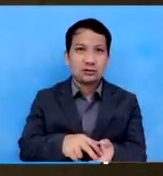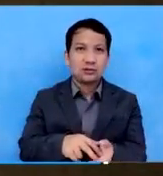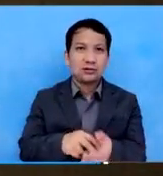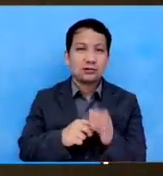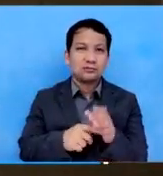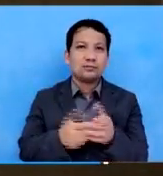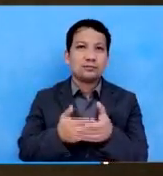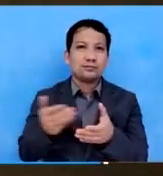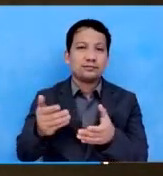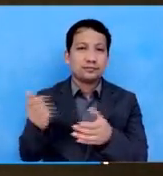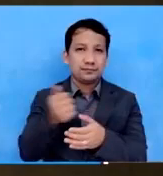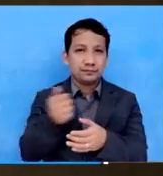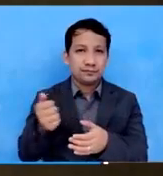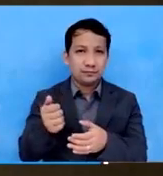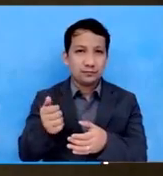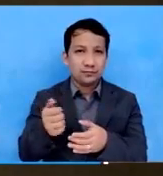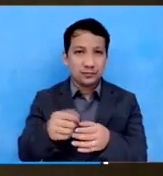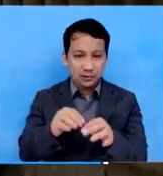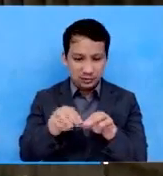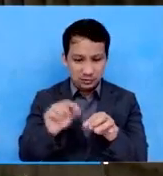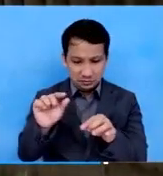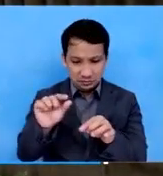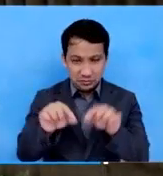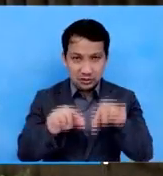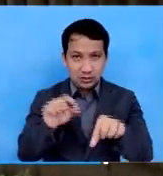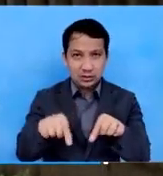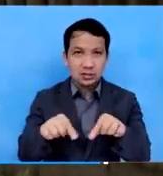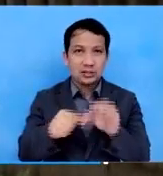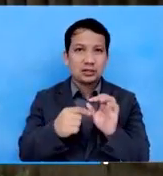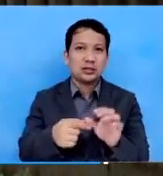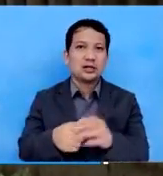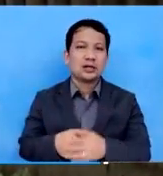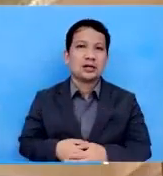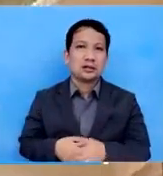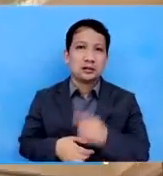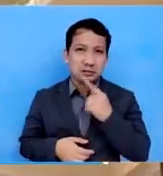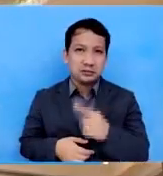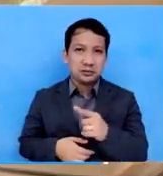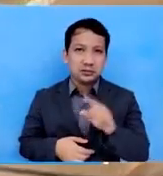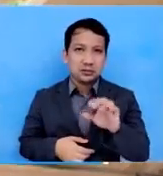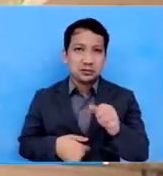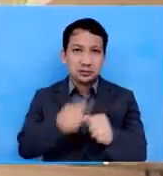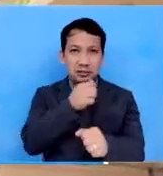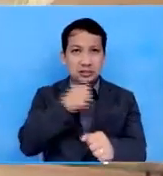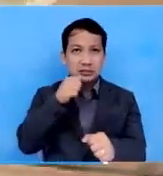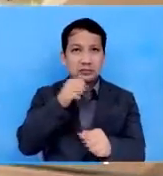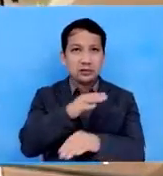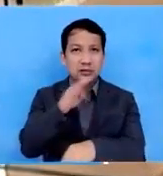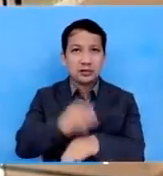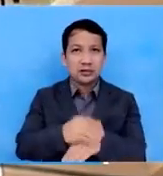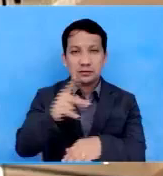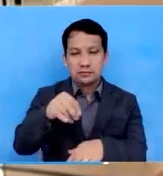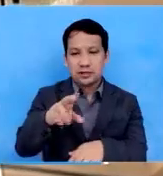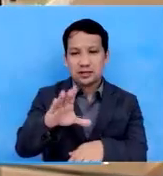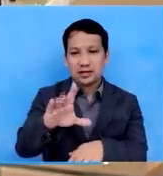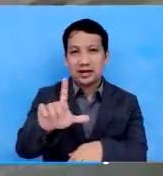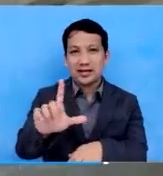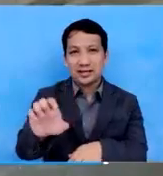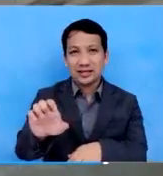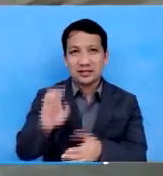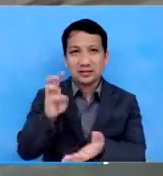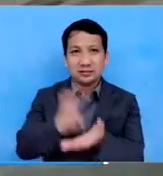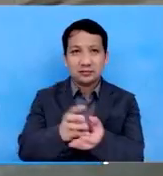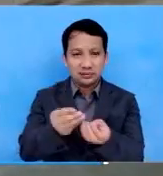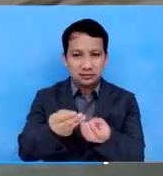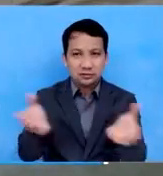pa sa gasto sa binhi at puhunan. Ayon sa Municipal Agriculture Office ng Paracale, may mga ipamamahagi